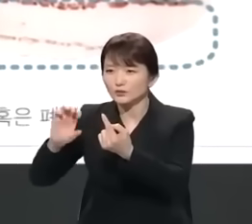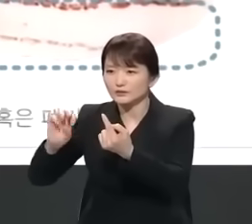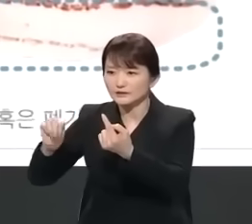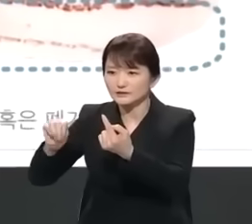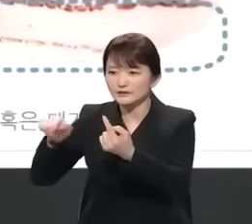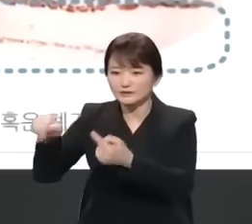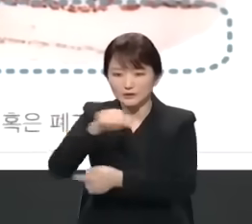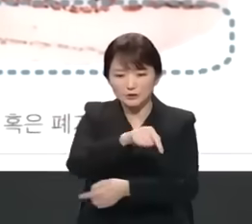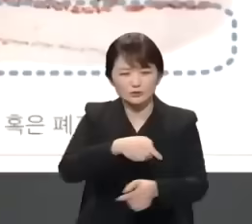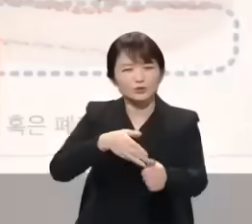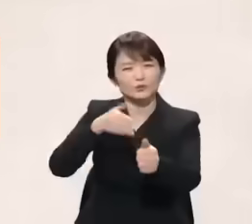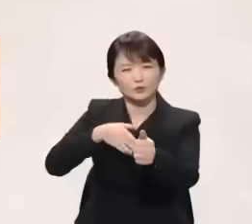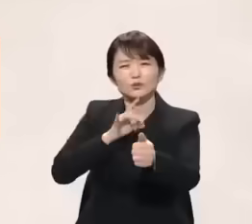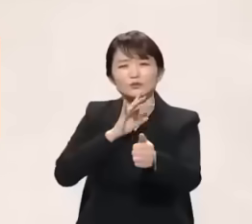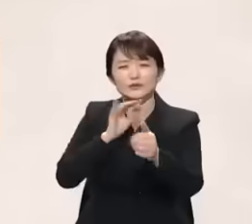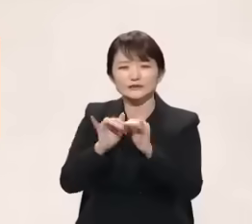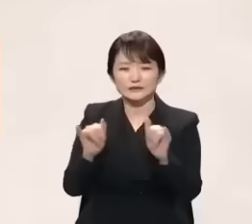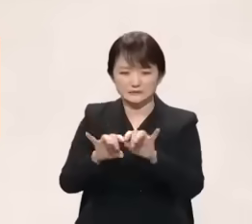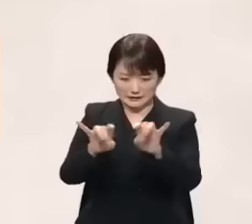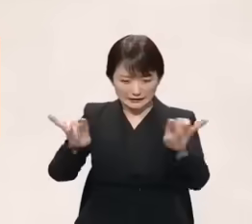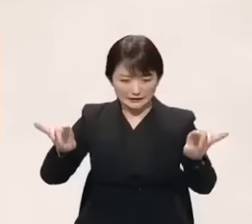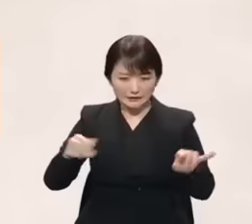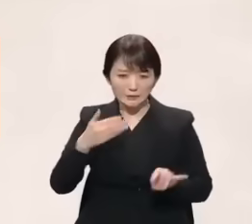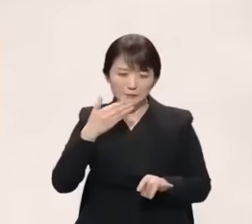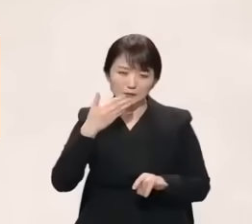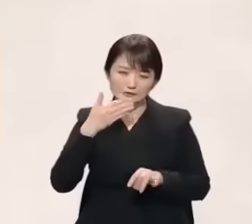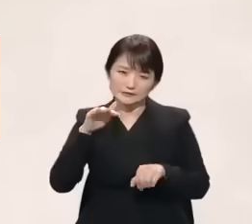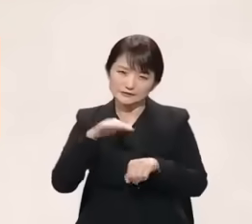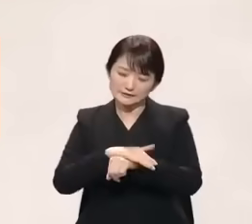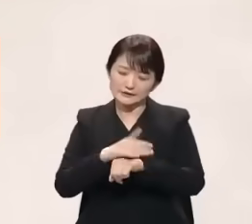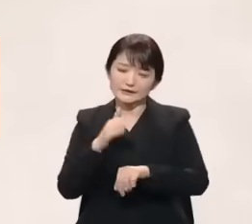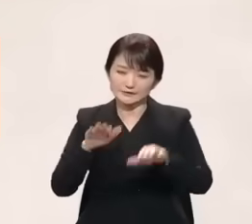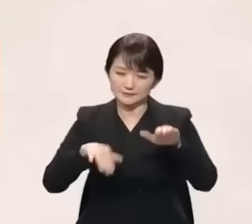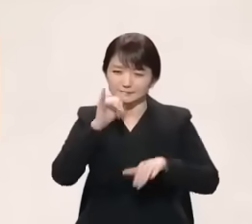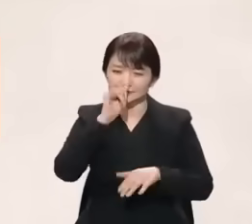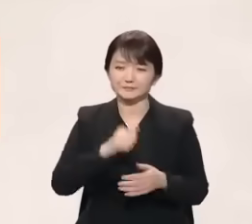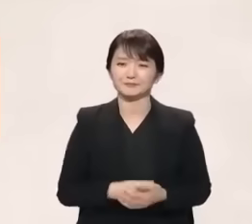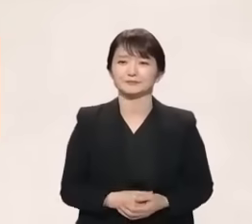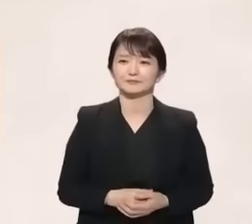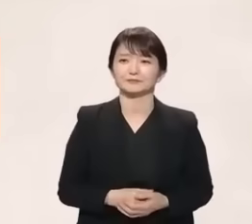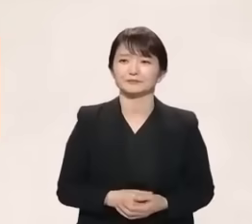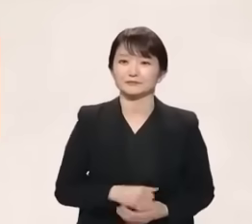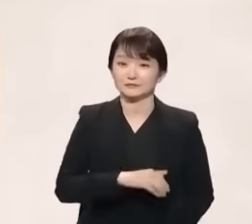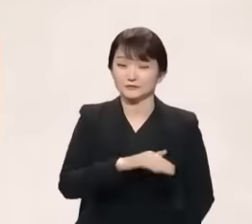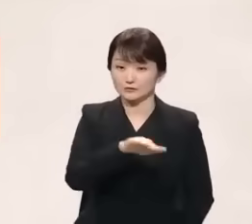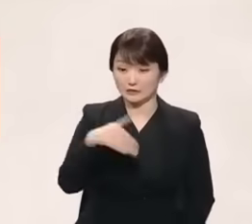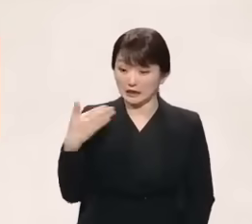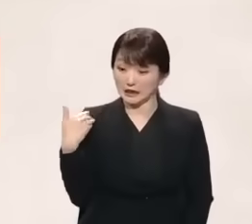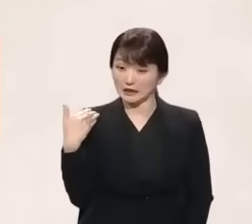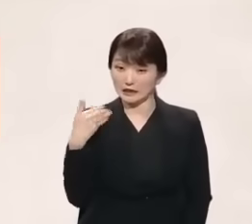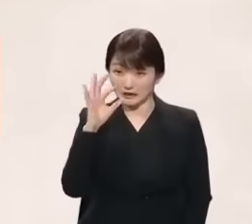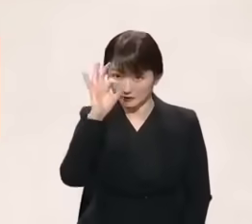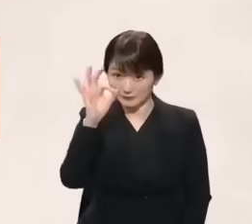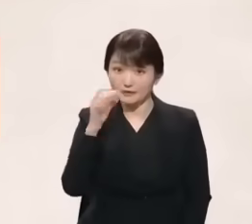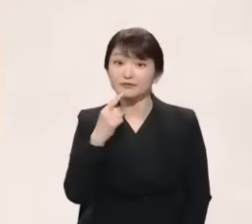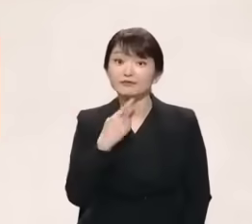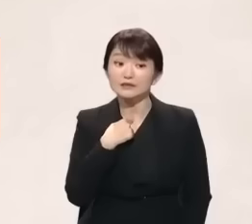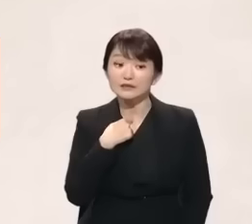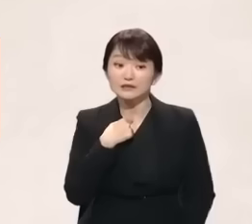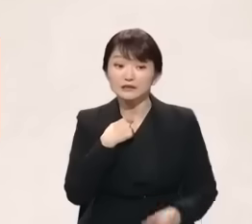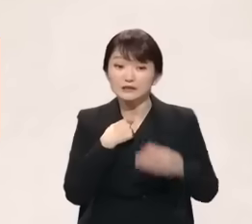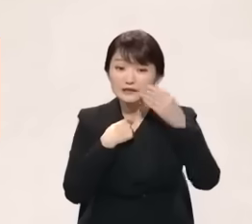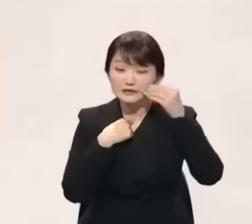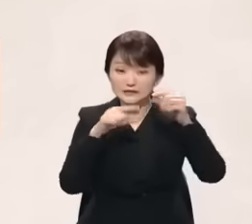권고입니다 그 사람에 따라 취향이 좀 차이가 날 수가 있으니까요 근데 지방에 아까 우리 저희가 봤던 것처럼 많으면 그 정도 되면 폐기